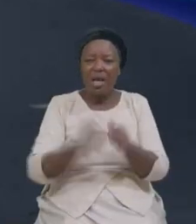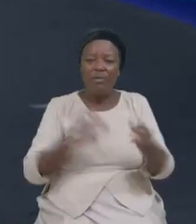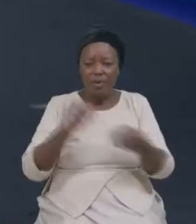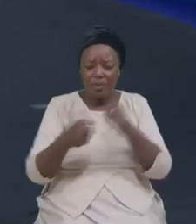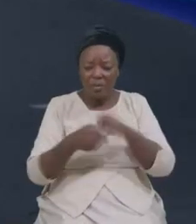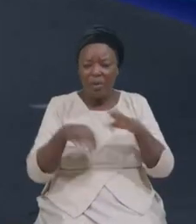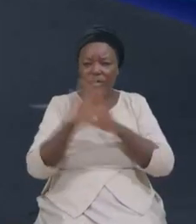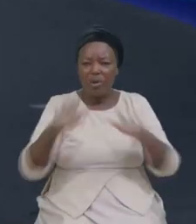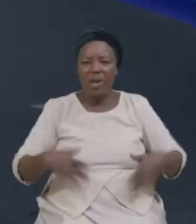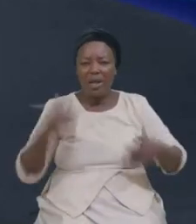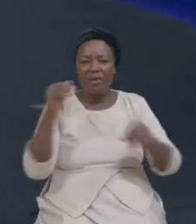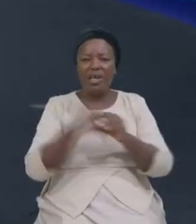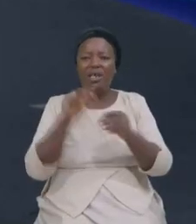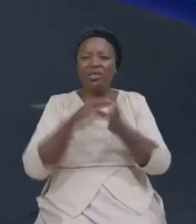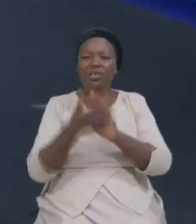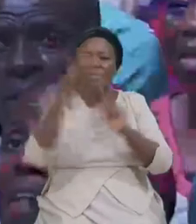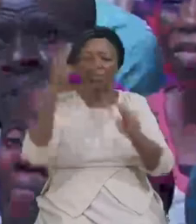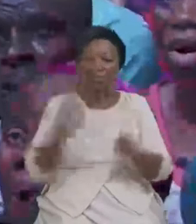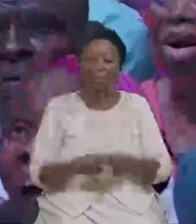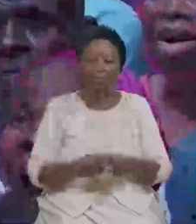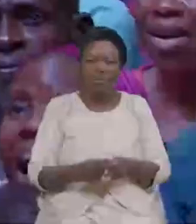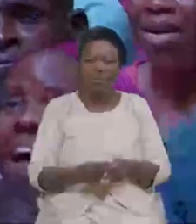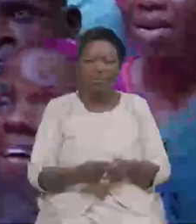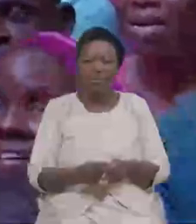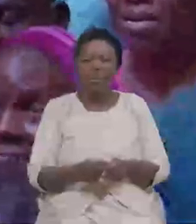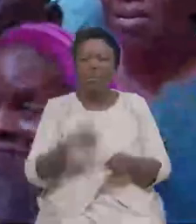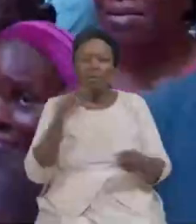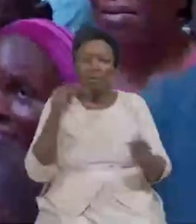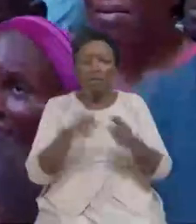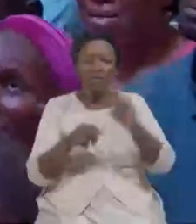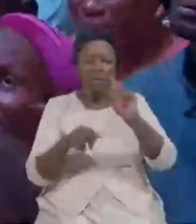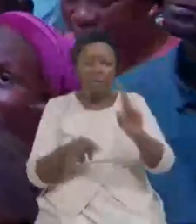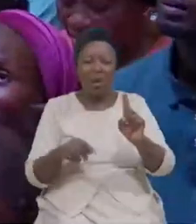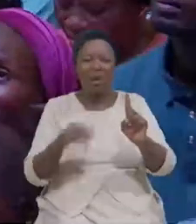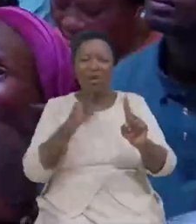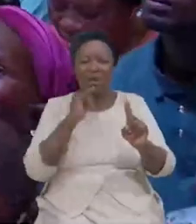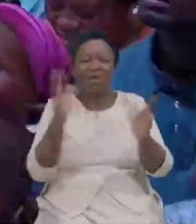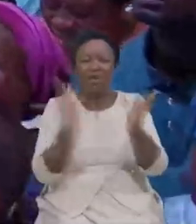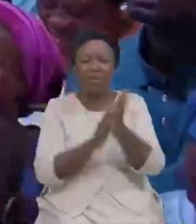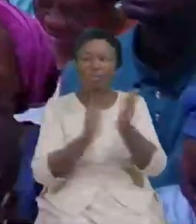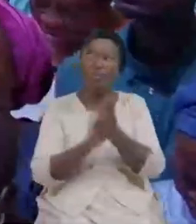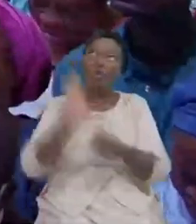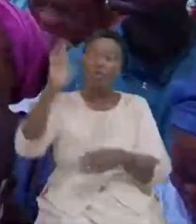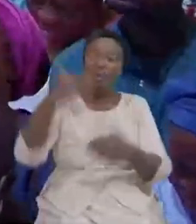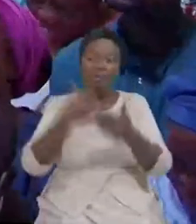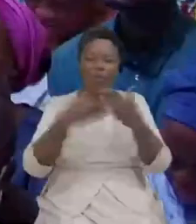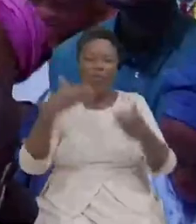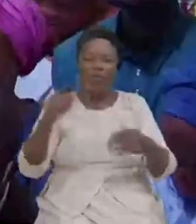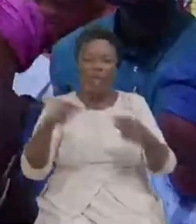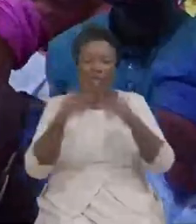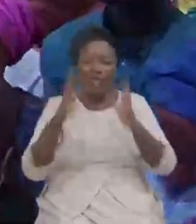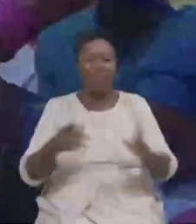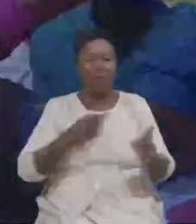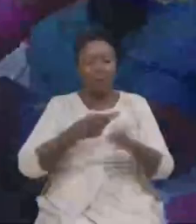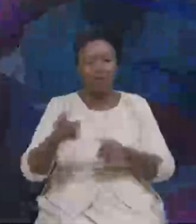au nom de Jésus. Premièrement donc, loue-le avant que les ennemis ne s'arrêtent.